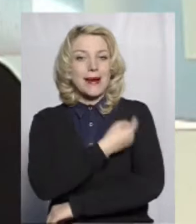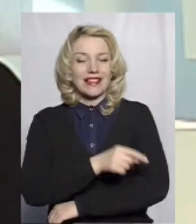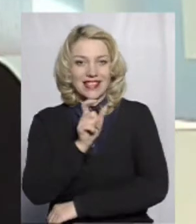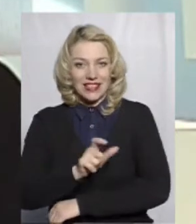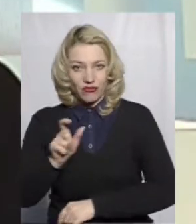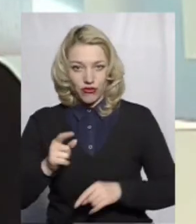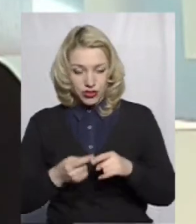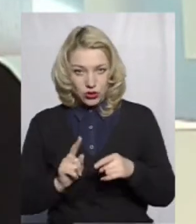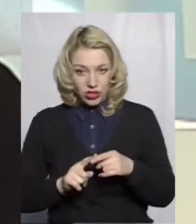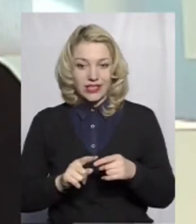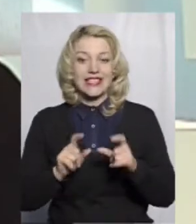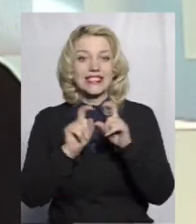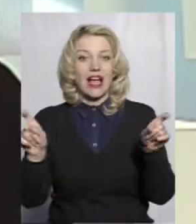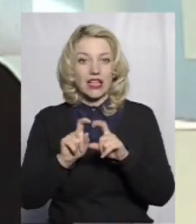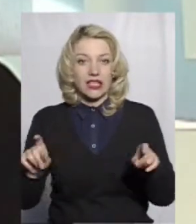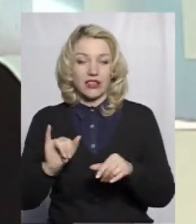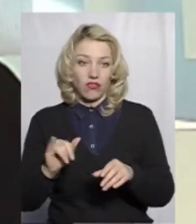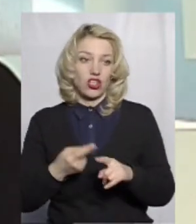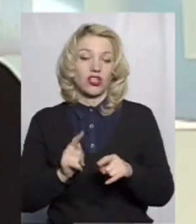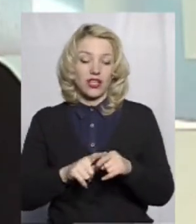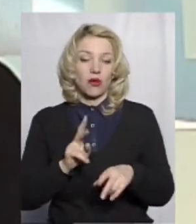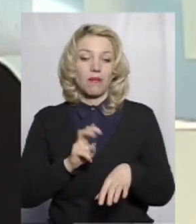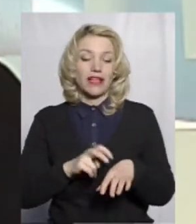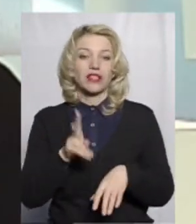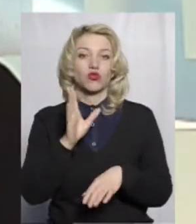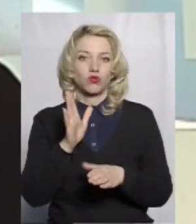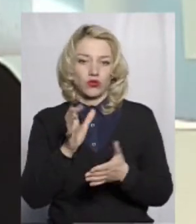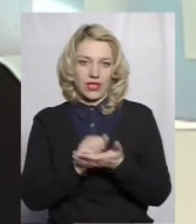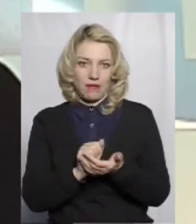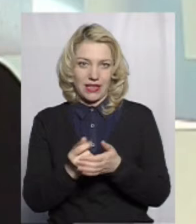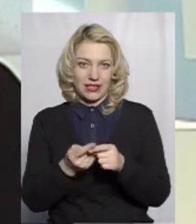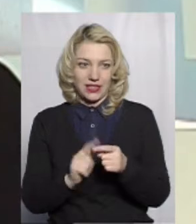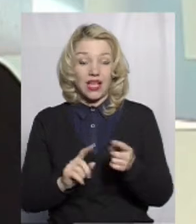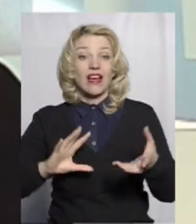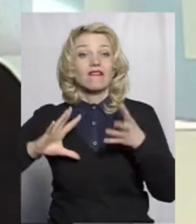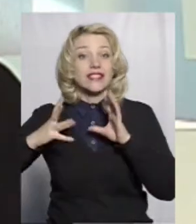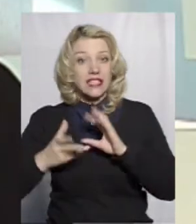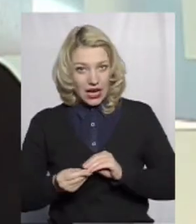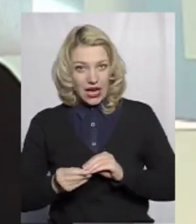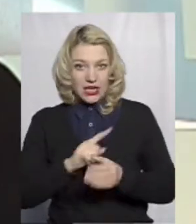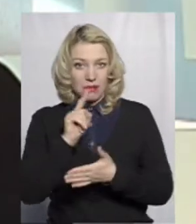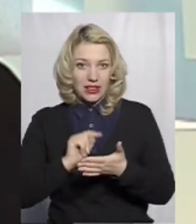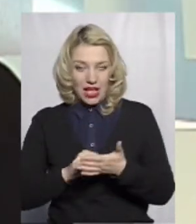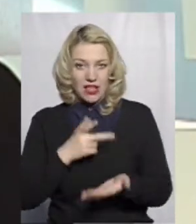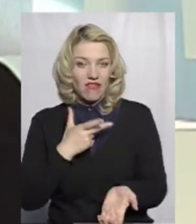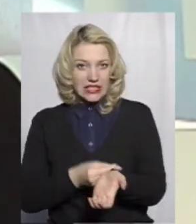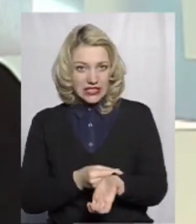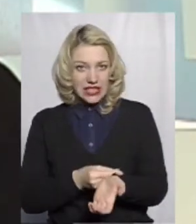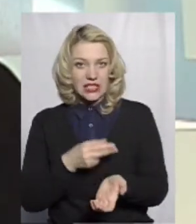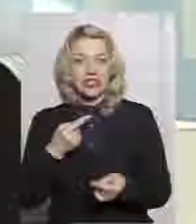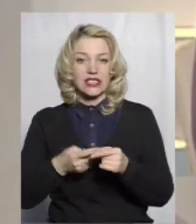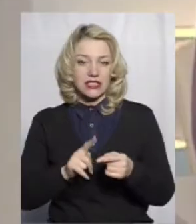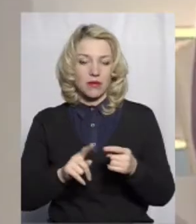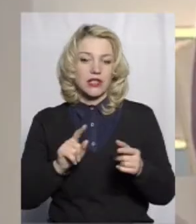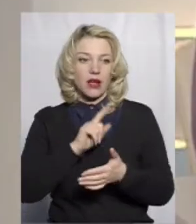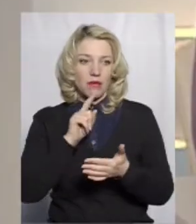закладів, а також медиків, які безпосередньо будуть тим займатися. Взагалі, питаннями вакцинації займаються